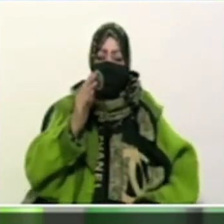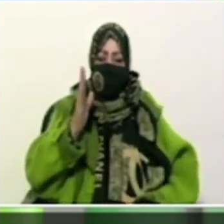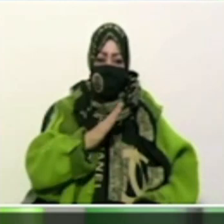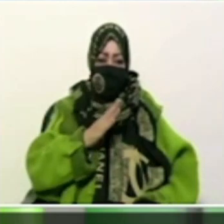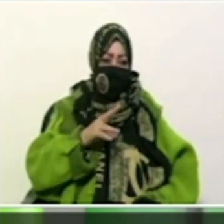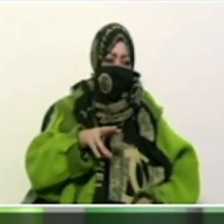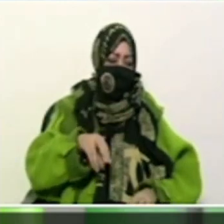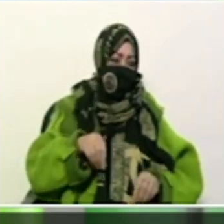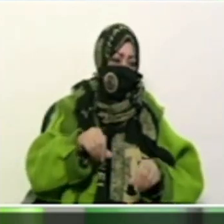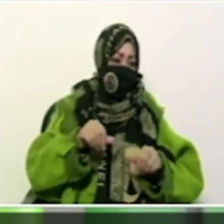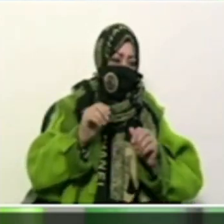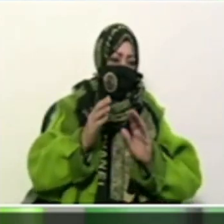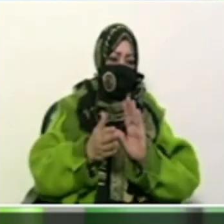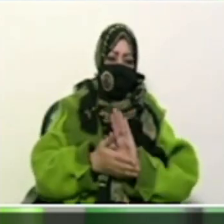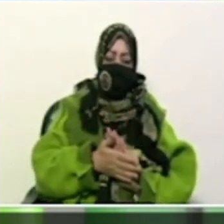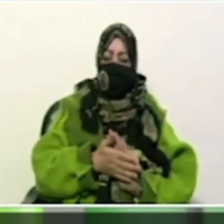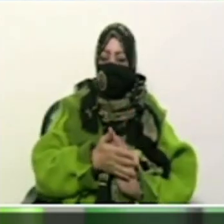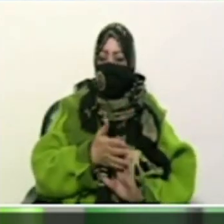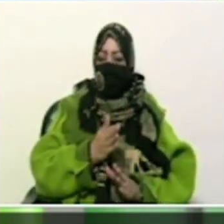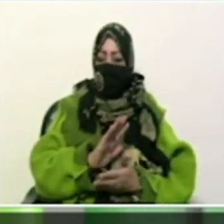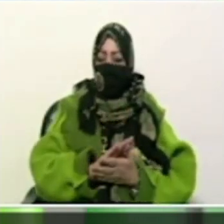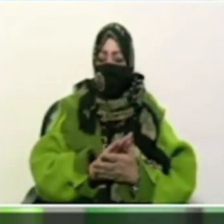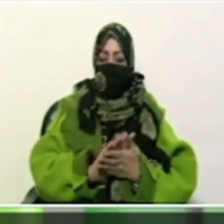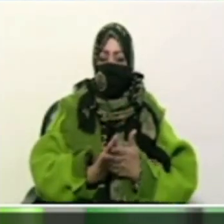يعني أنت العقار هذا ما تملكيش غيرها؟